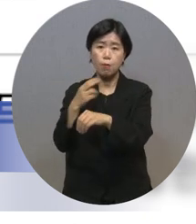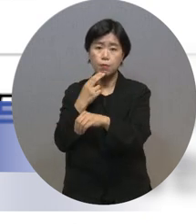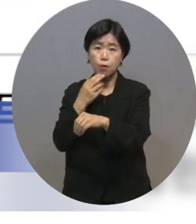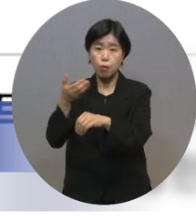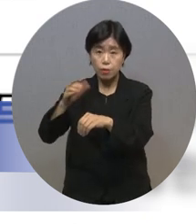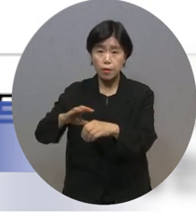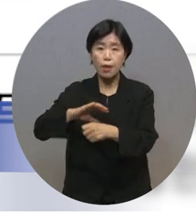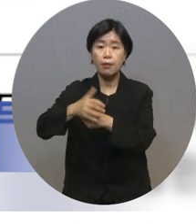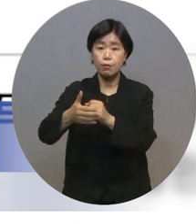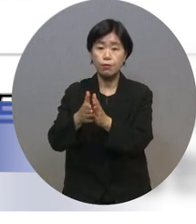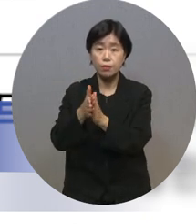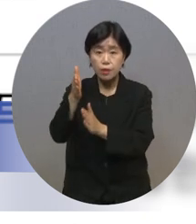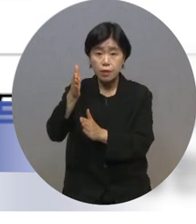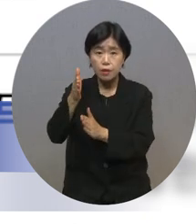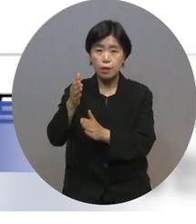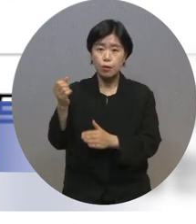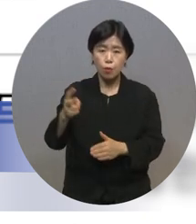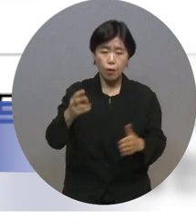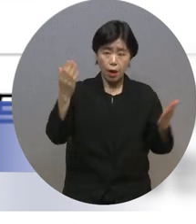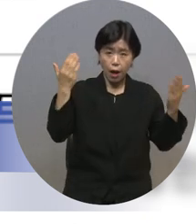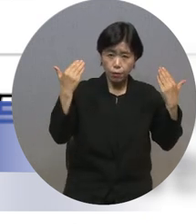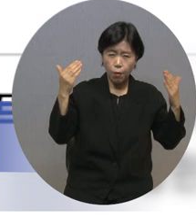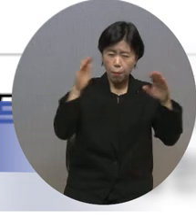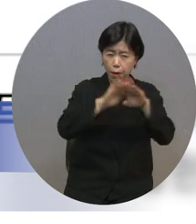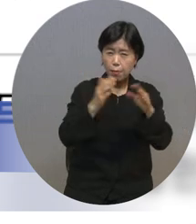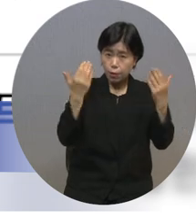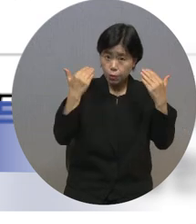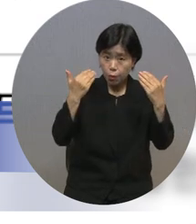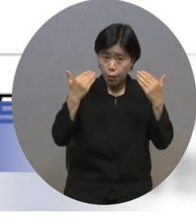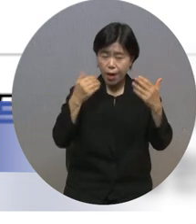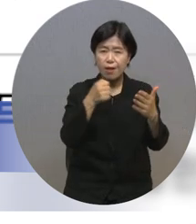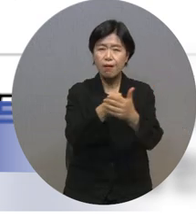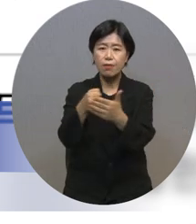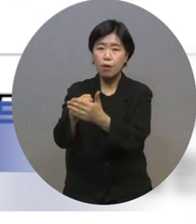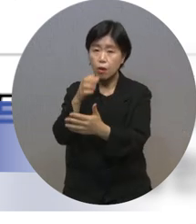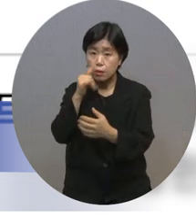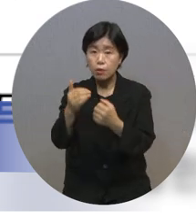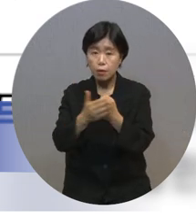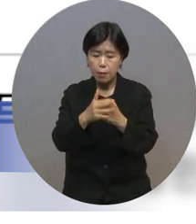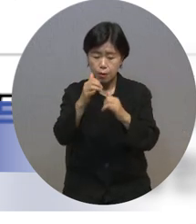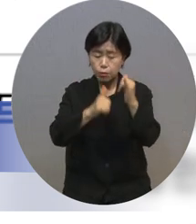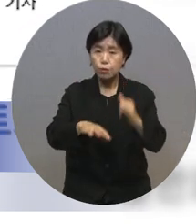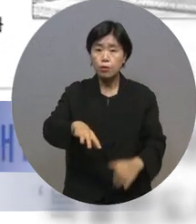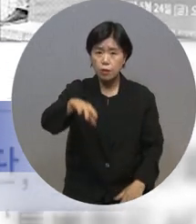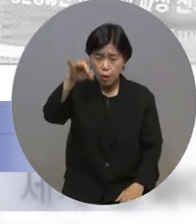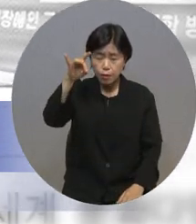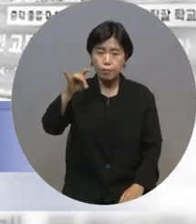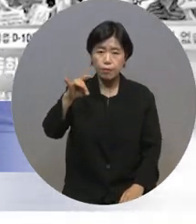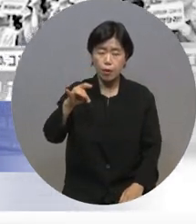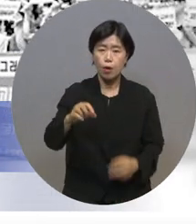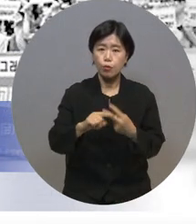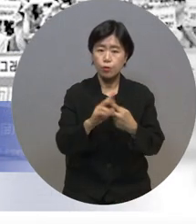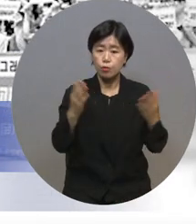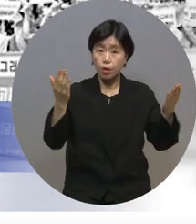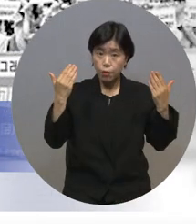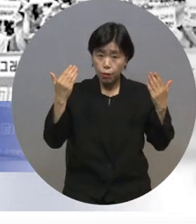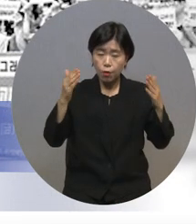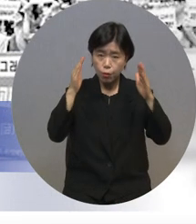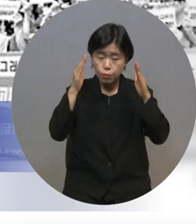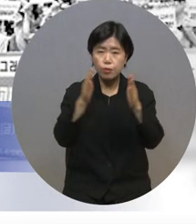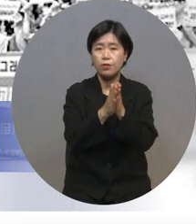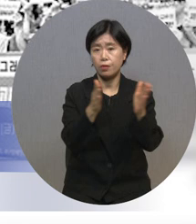결단과 야학의 노력으로 지난 2018년 전국 최초로 초등 과정이 만들어졌고이 늦은